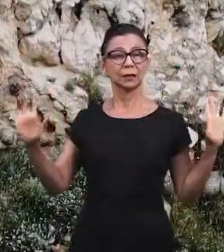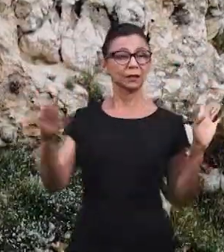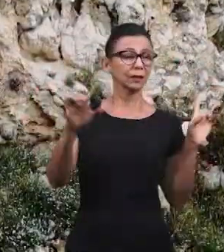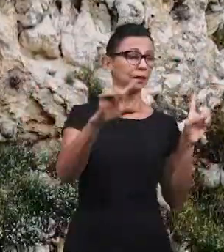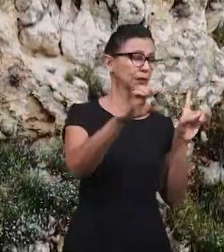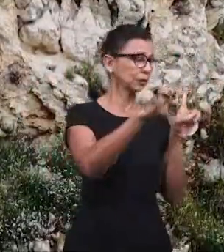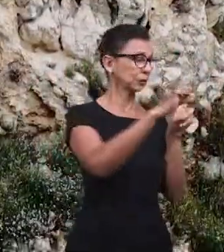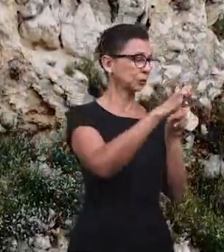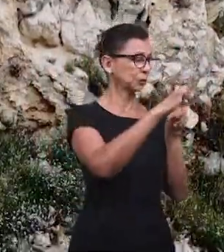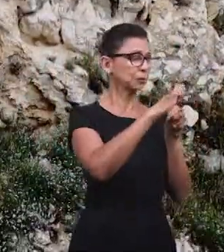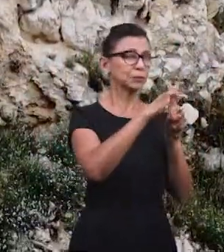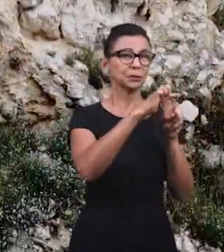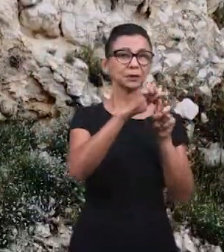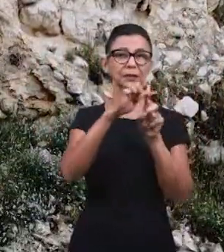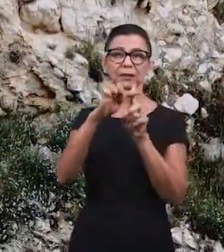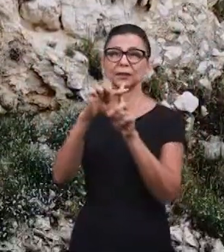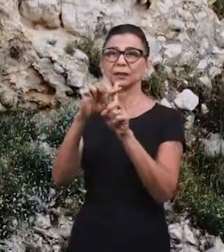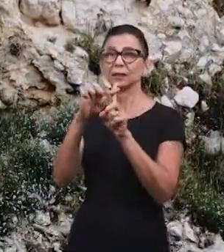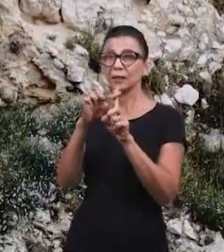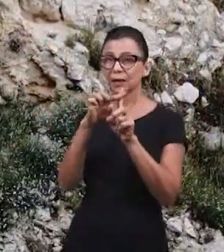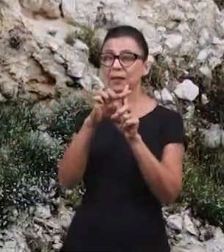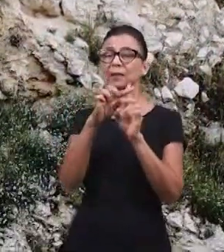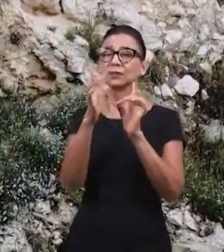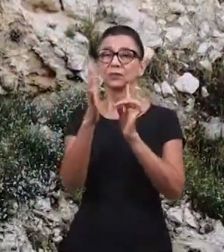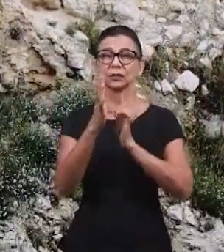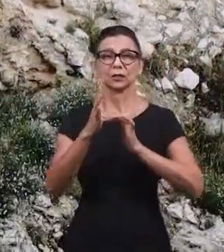Вечный Агнец